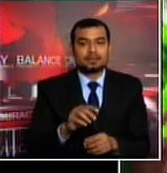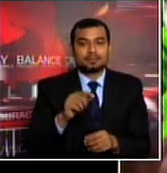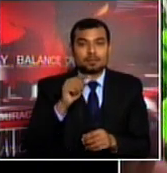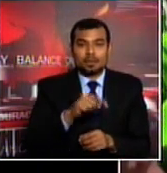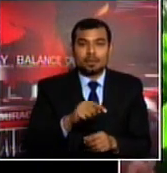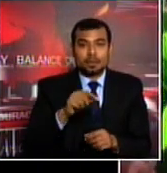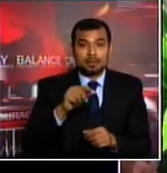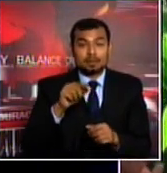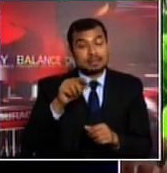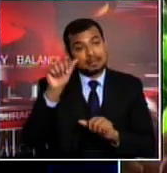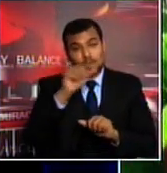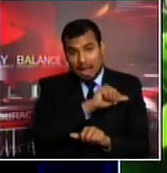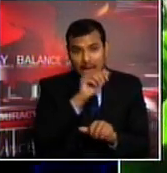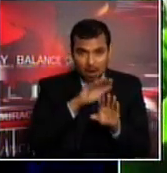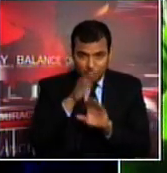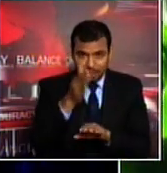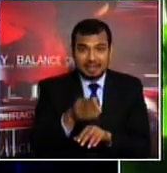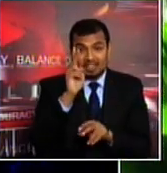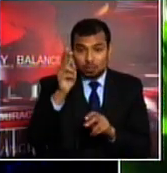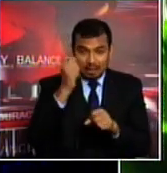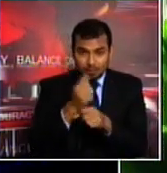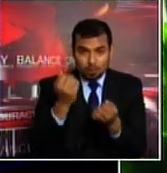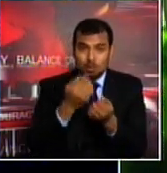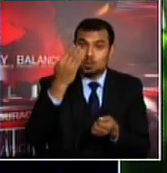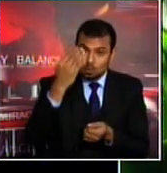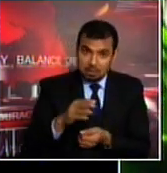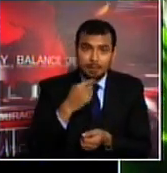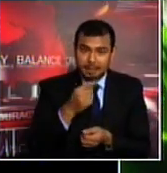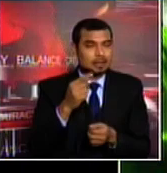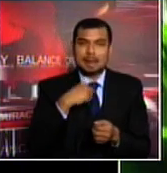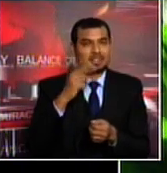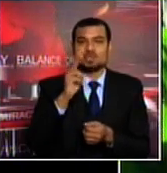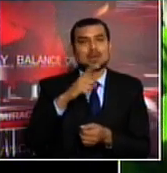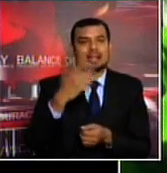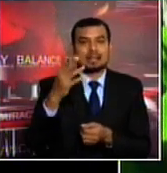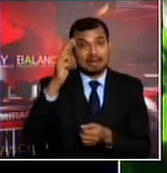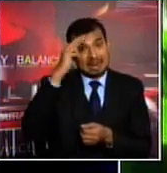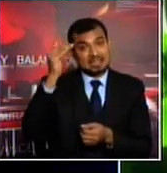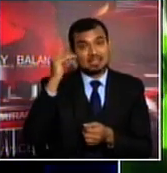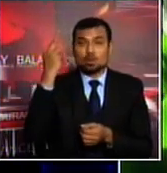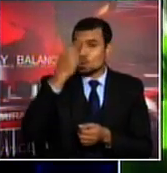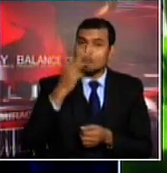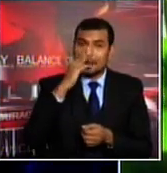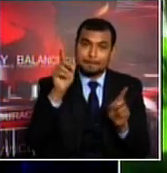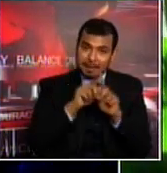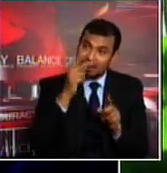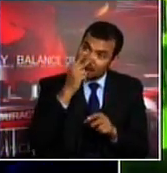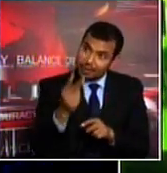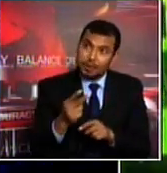हुनुहुन्छ, उहाँले चाहिँ त्यस्तो काम गर्नुहुन्छ भन्ने त लाग्दैन। त्यस्तै राजनीतिक रूपले पनि